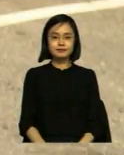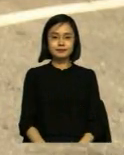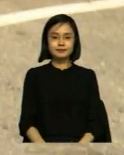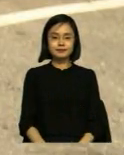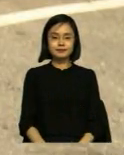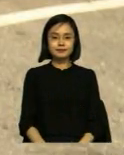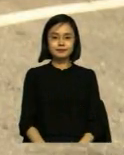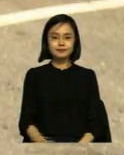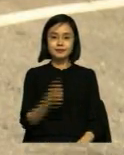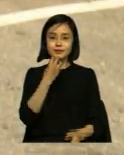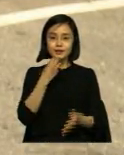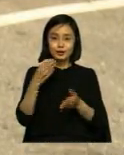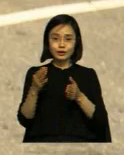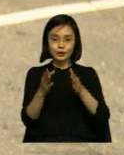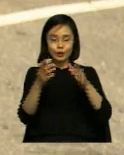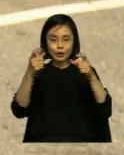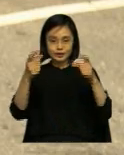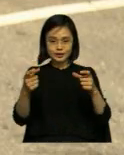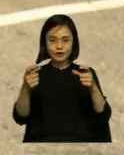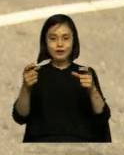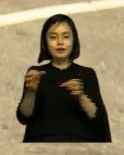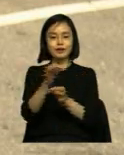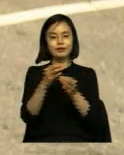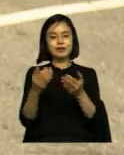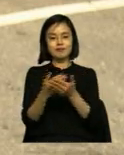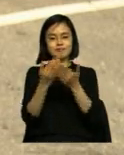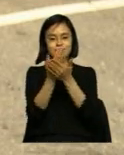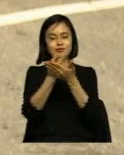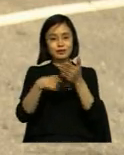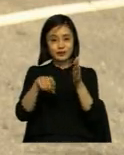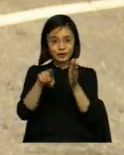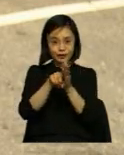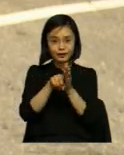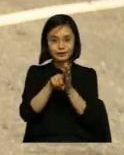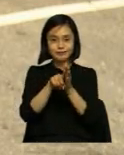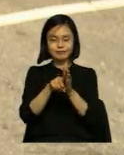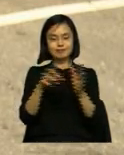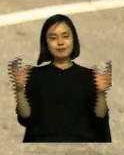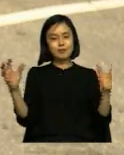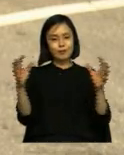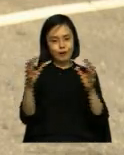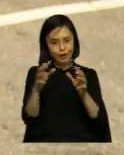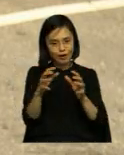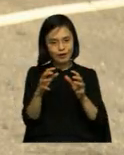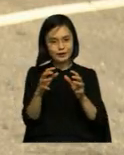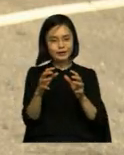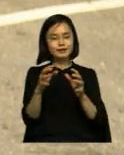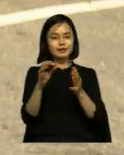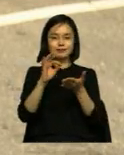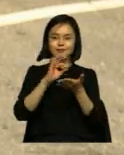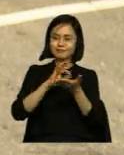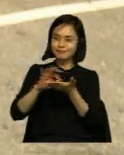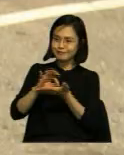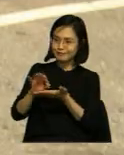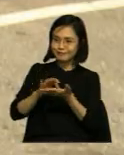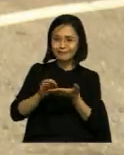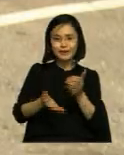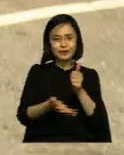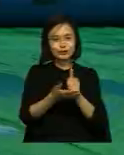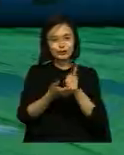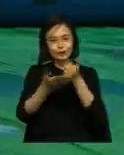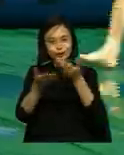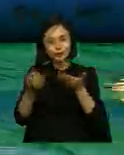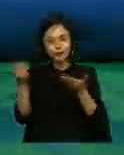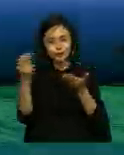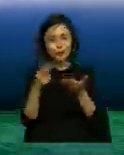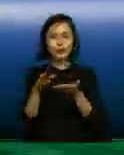지역 주민들이 이런 축제를 통해서 멀리 가지 않으시고 가까운 곳에 나오셔서 축제를 즐기셨으면 하는